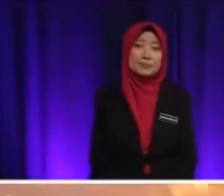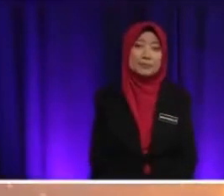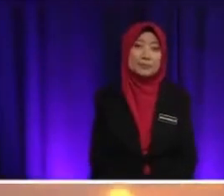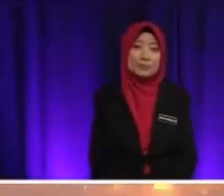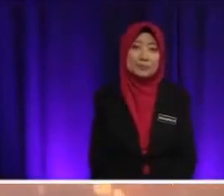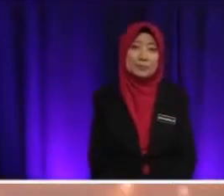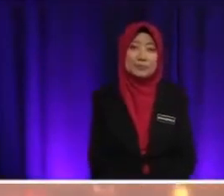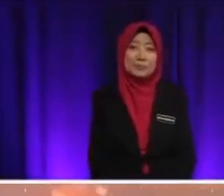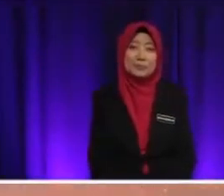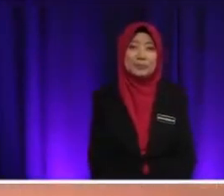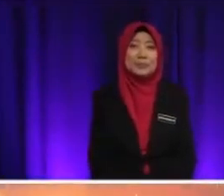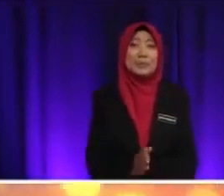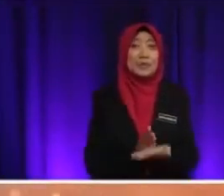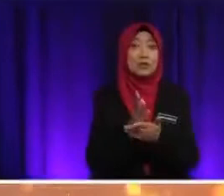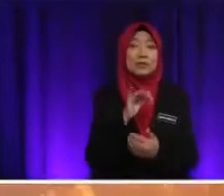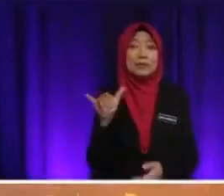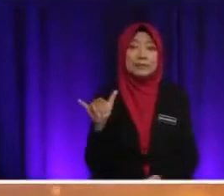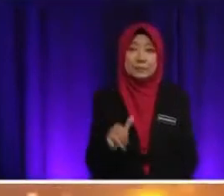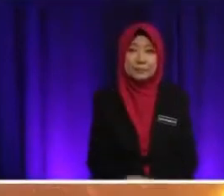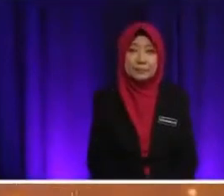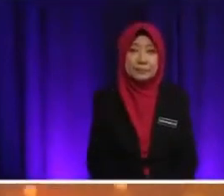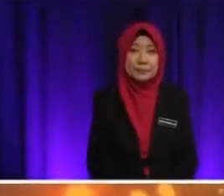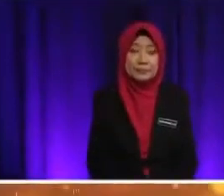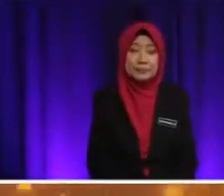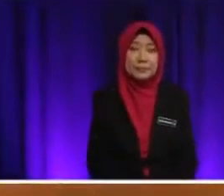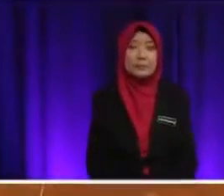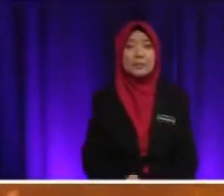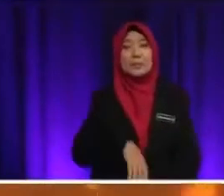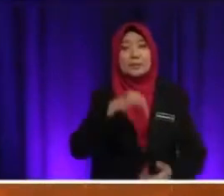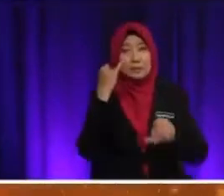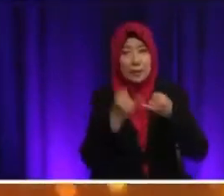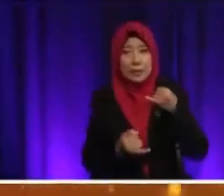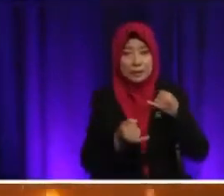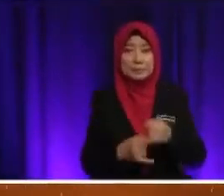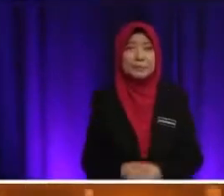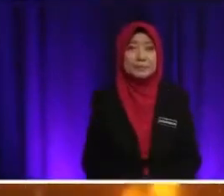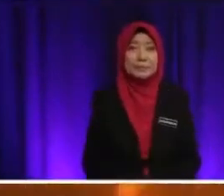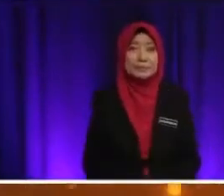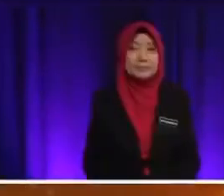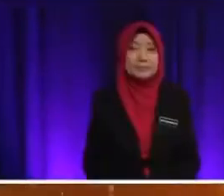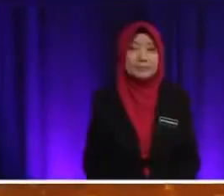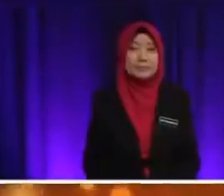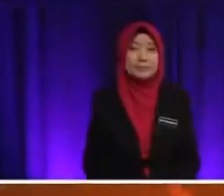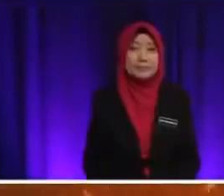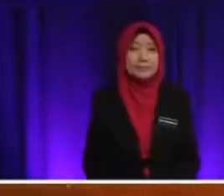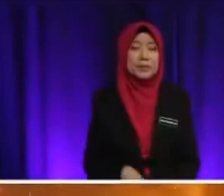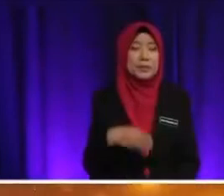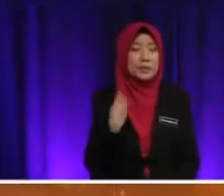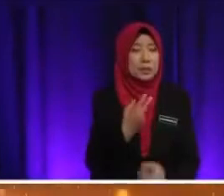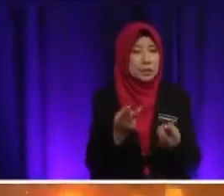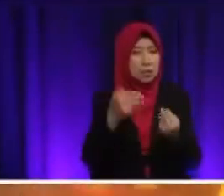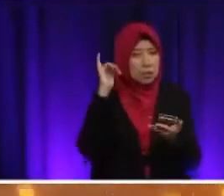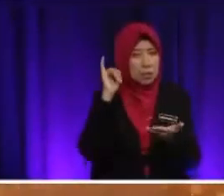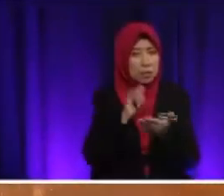jawapan. Okey, seterusnya Syafiza. Okey, yang terakhir silakan Syafiza. Okey, wah, Syafiza pun tak sabar. Kita hendaklah yakin